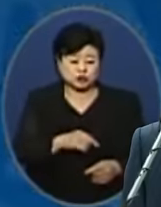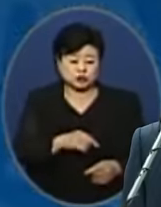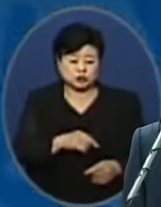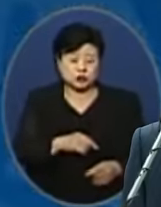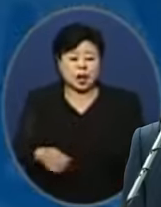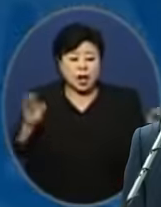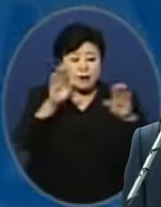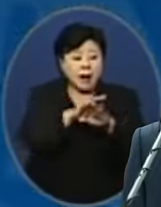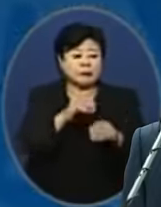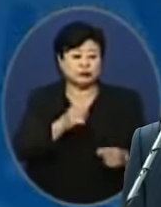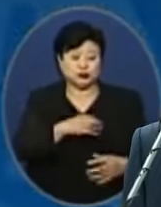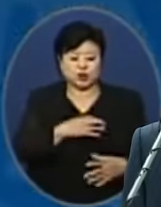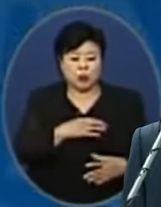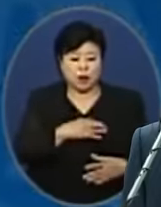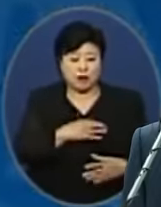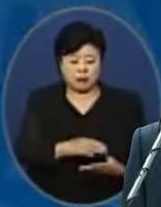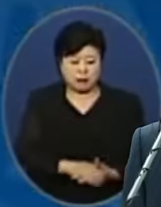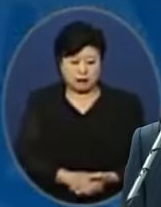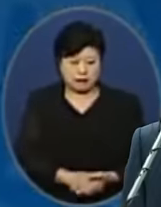밤을 두려워했었습니다.